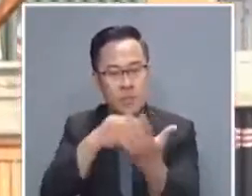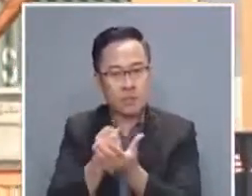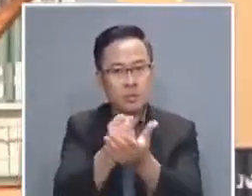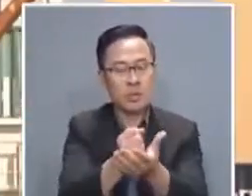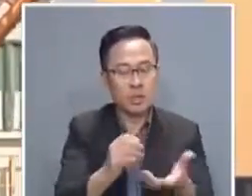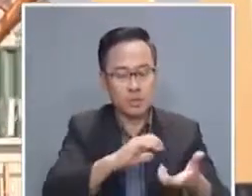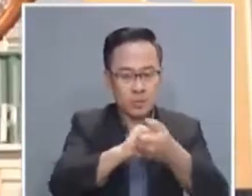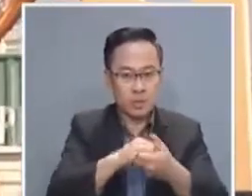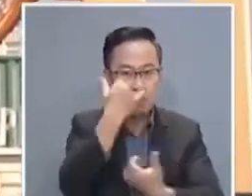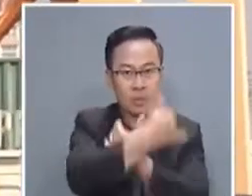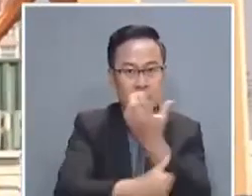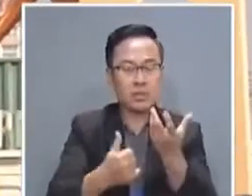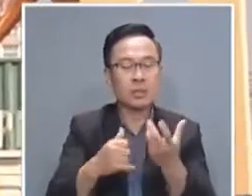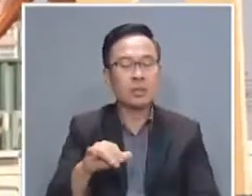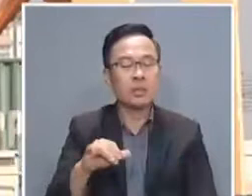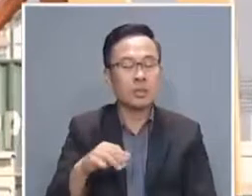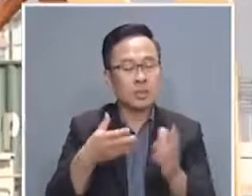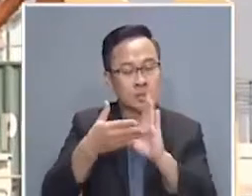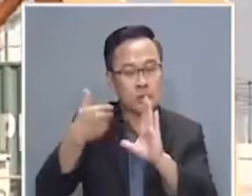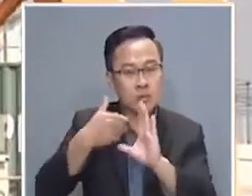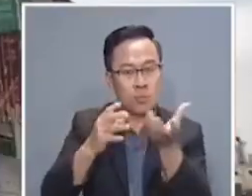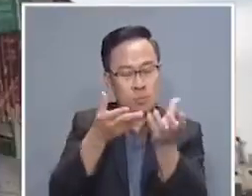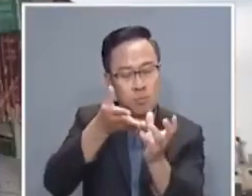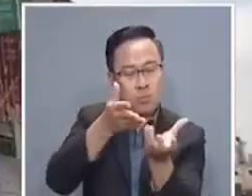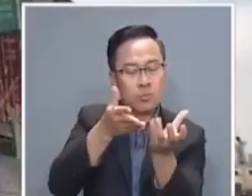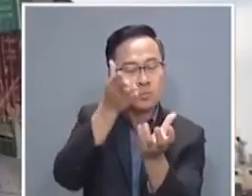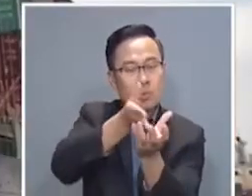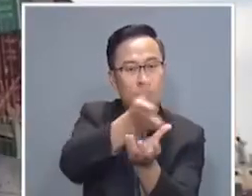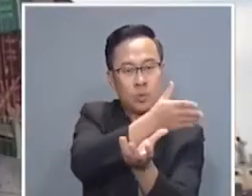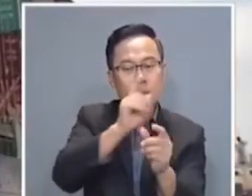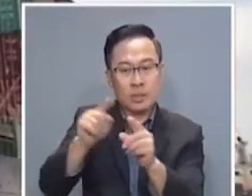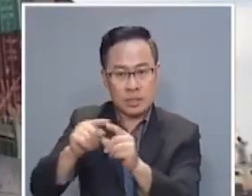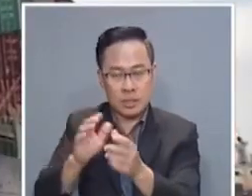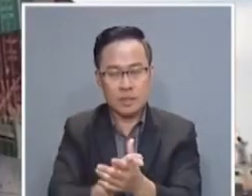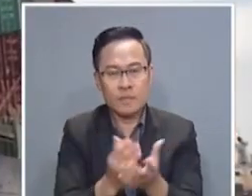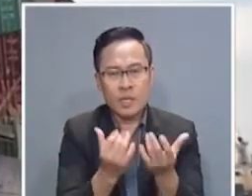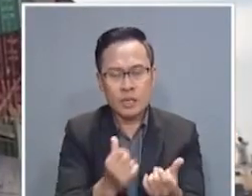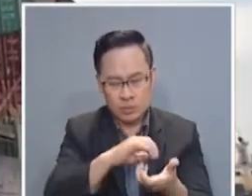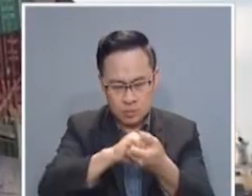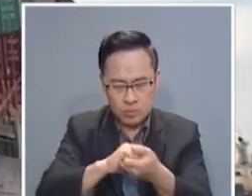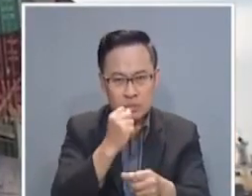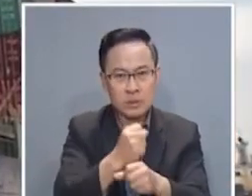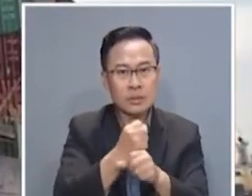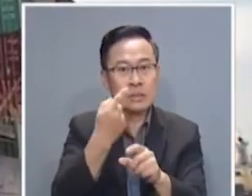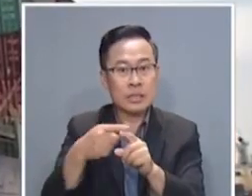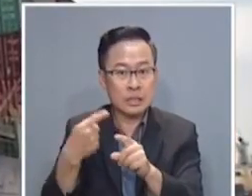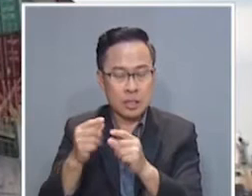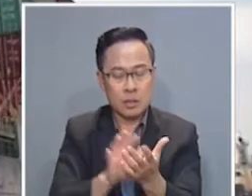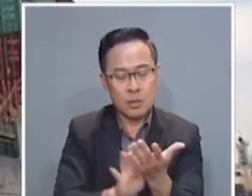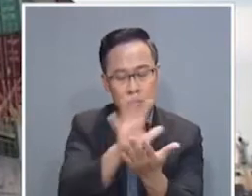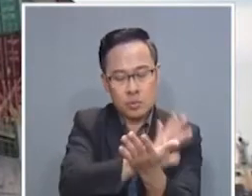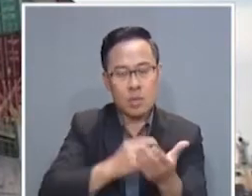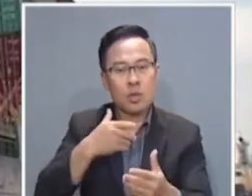การประชุมในครั้งนี้ครับจะก่อให้เกิดประโยชน์กับประเทศไทยจากการขยายความร่วมมือในทุกมิติระหว่างภูมิภาคและยังส่งผลดีถึง